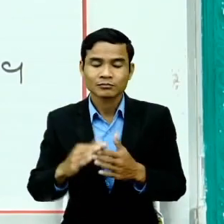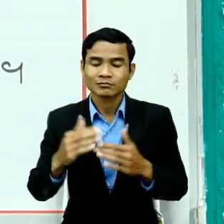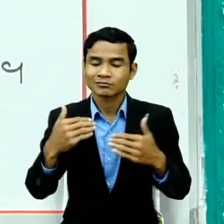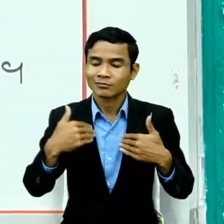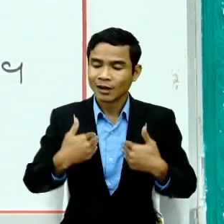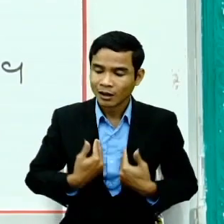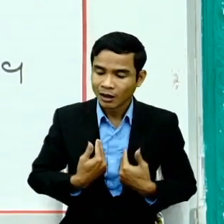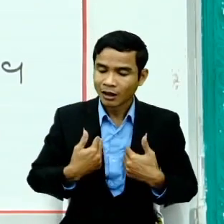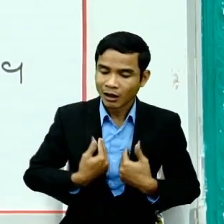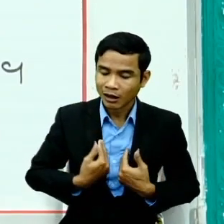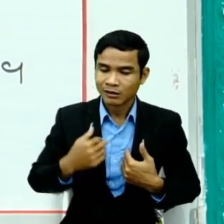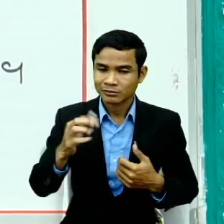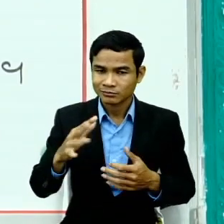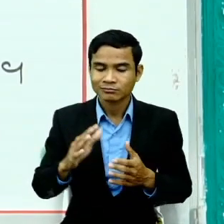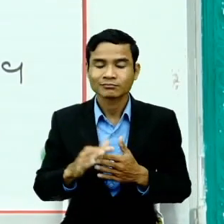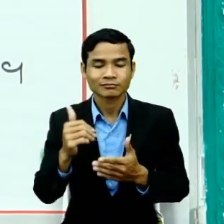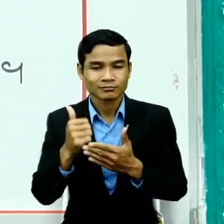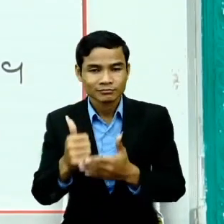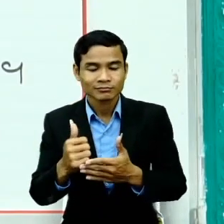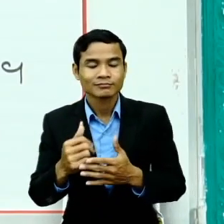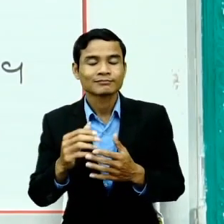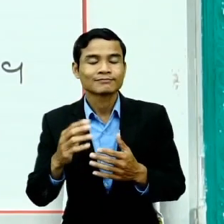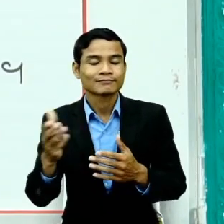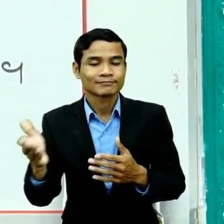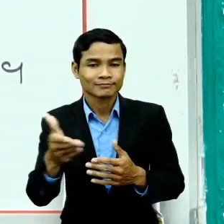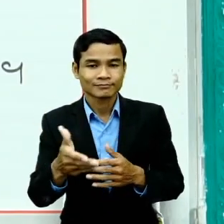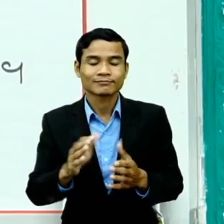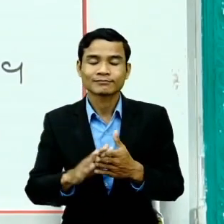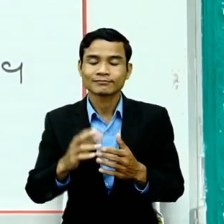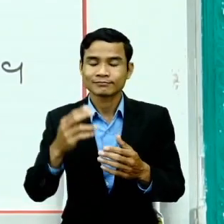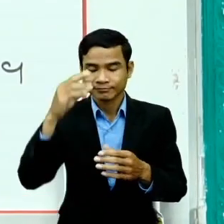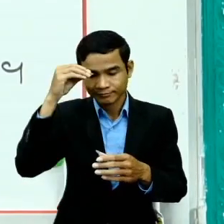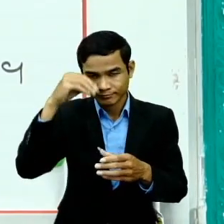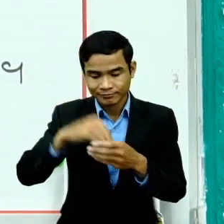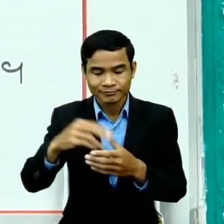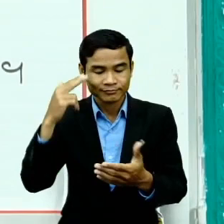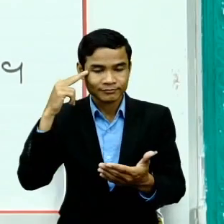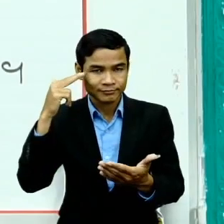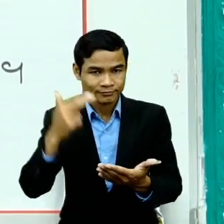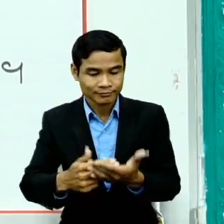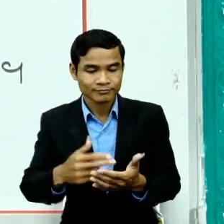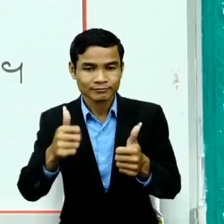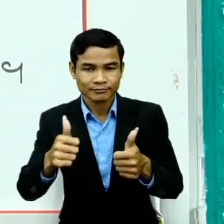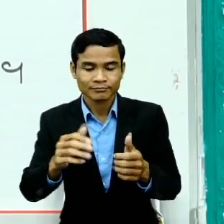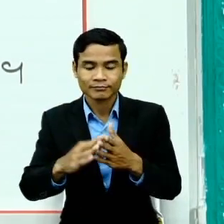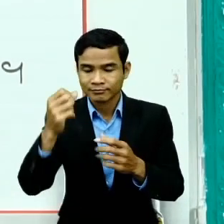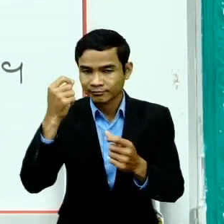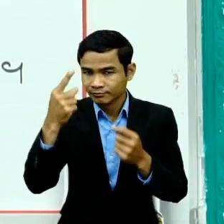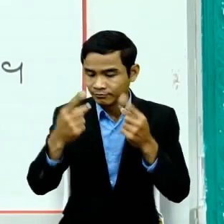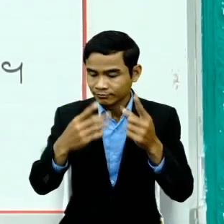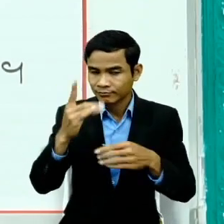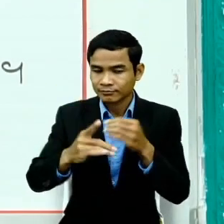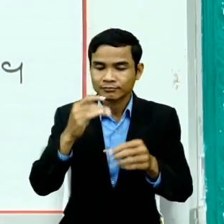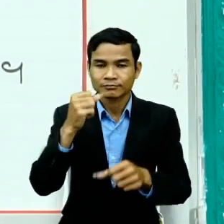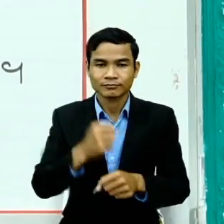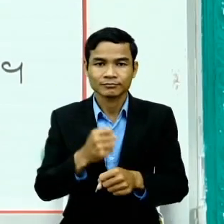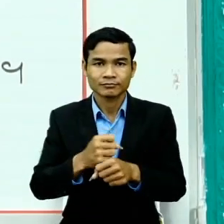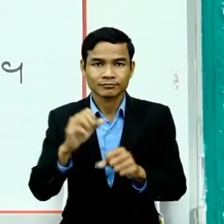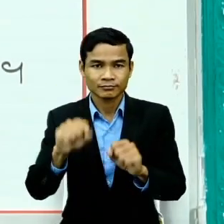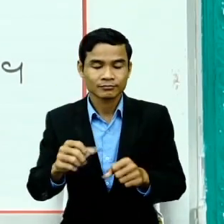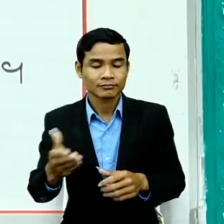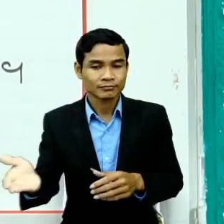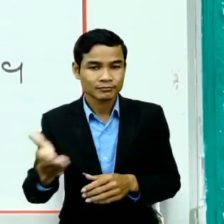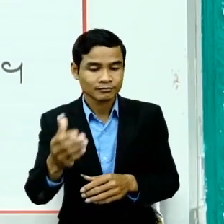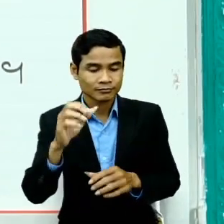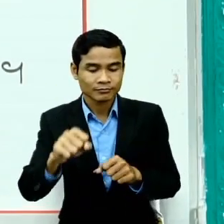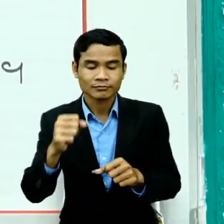gật hạt chả hay có thời dân miến tùm lập là ó miên ca dọt đằng ẩm bì ca nghĩa chả hay có thời dân chắc